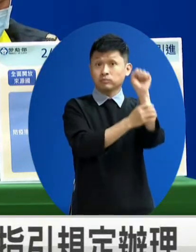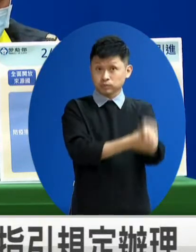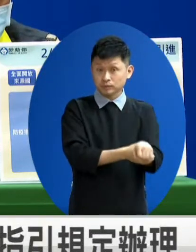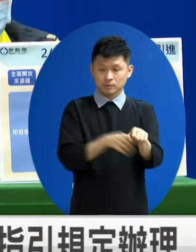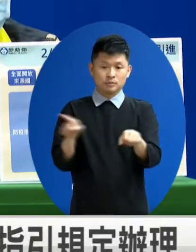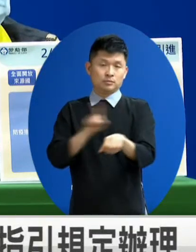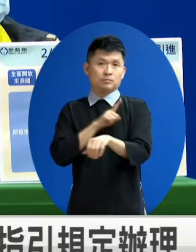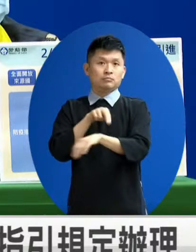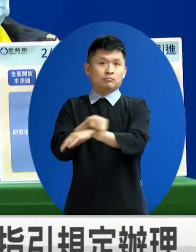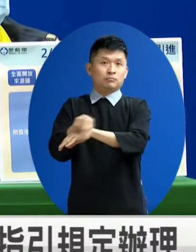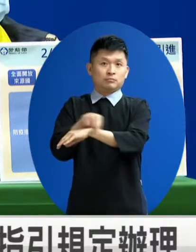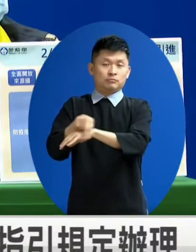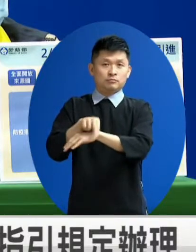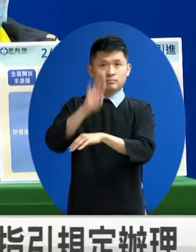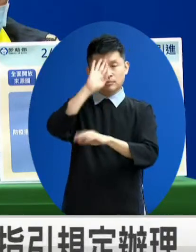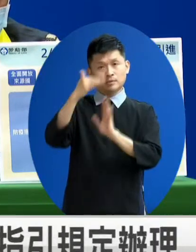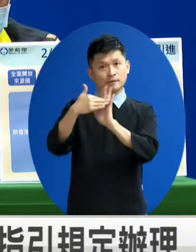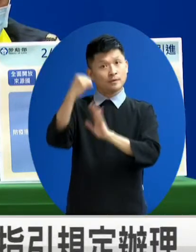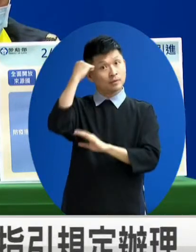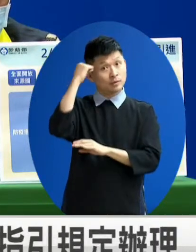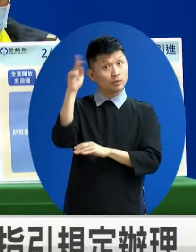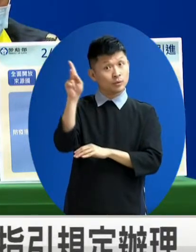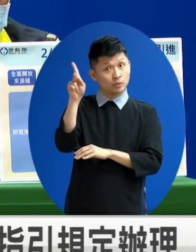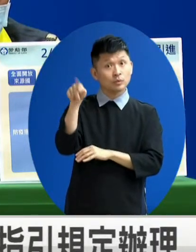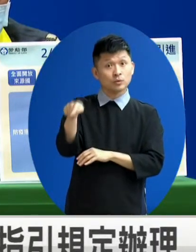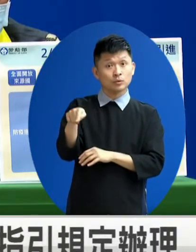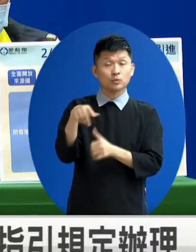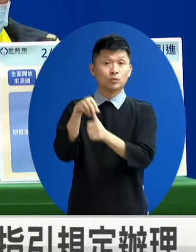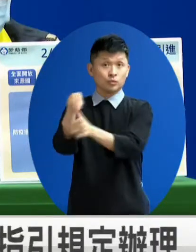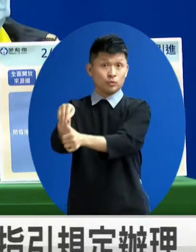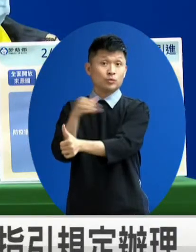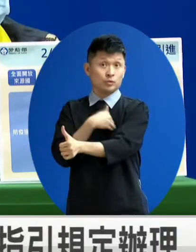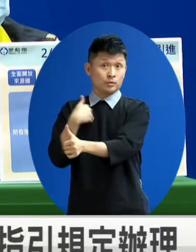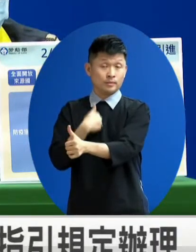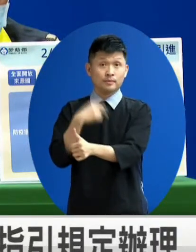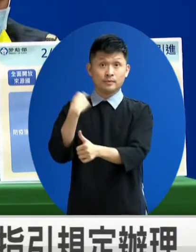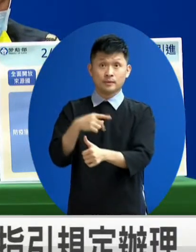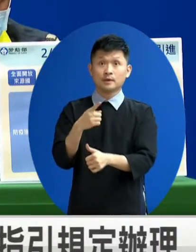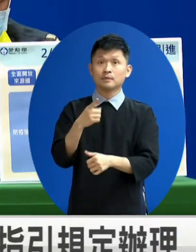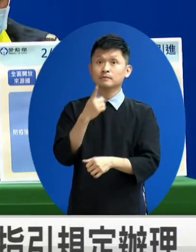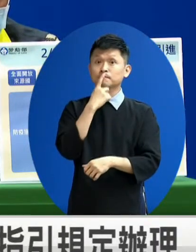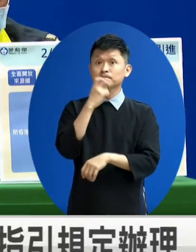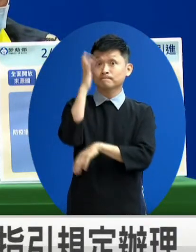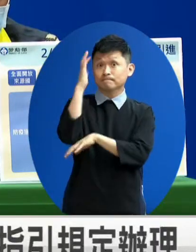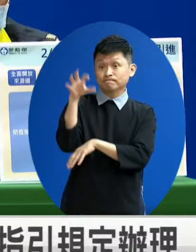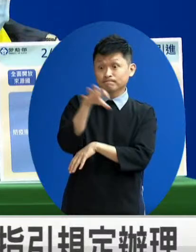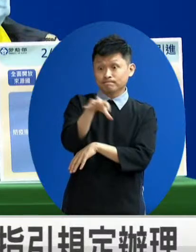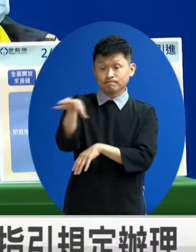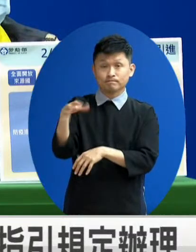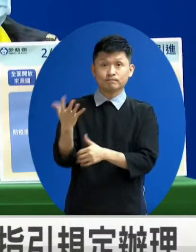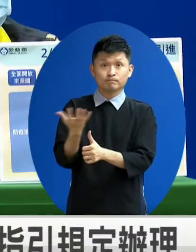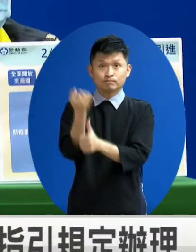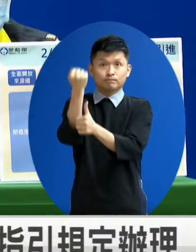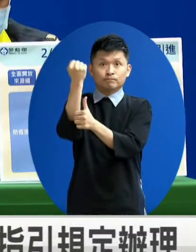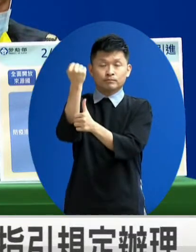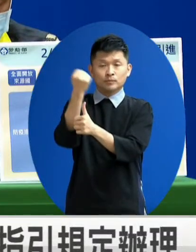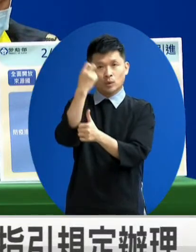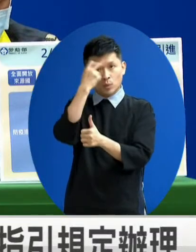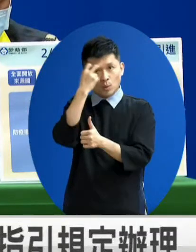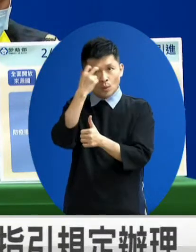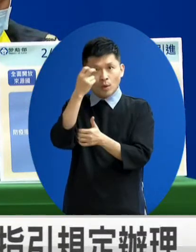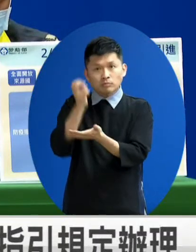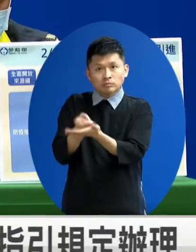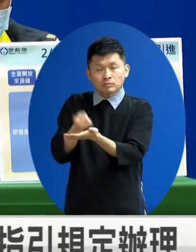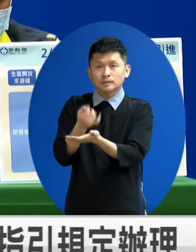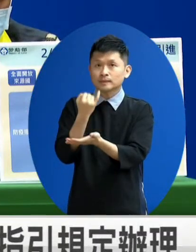划移工的防疫宿舍，并且由各中央目的主管机关来统筹防疫宿舍的一个管理的职